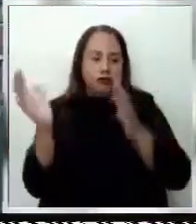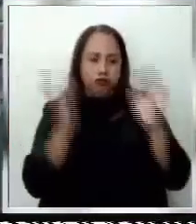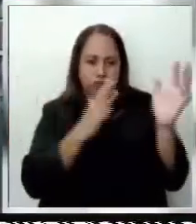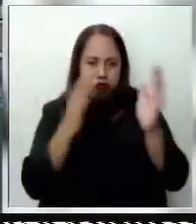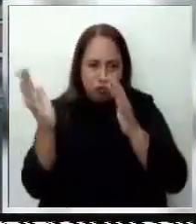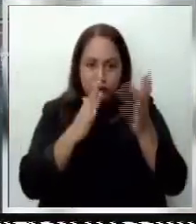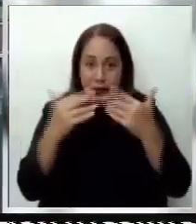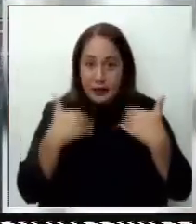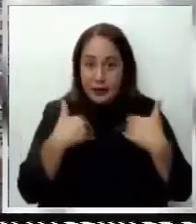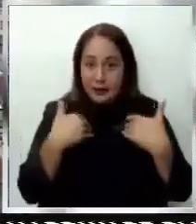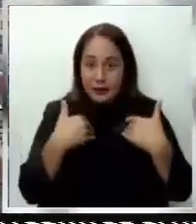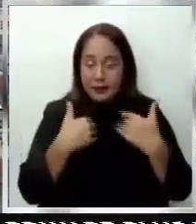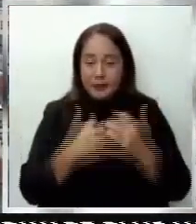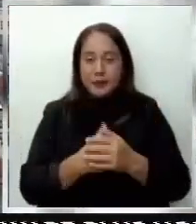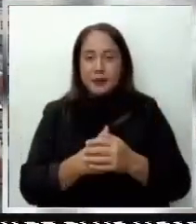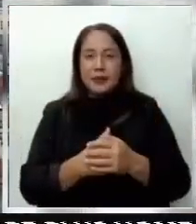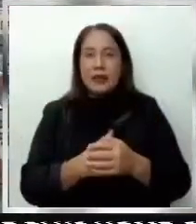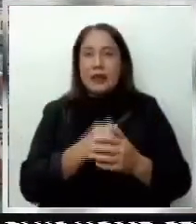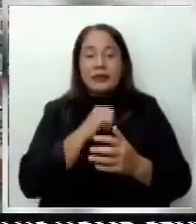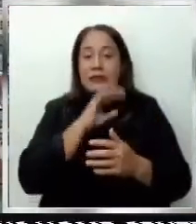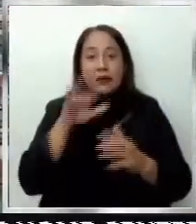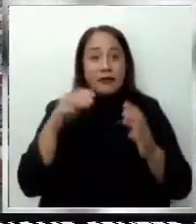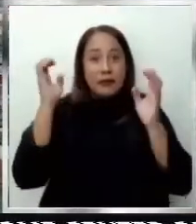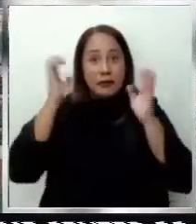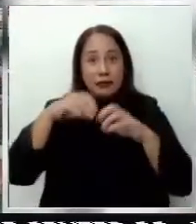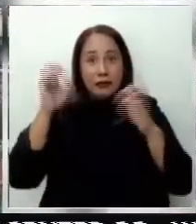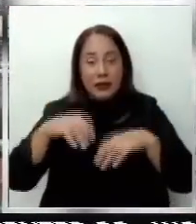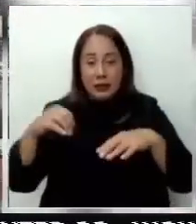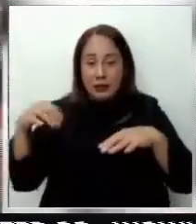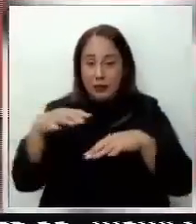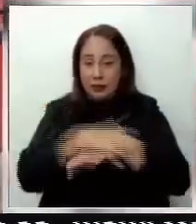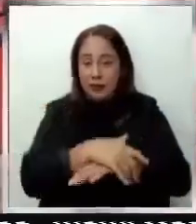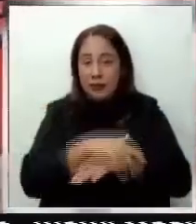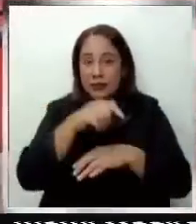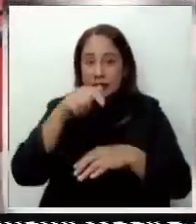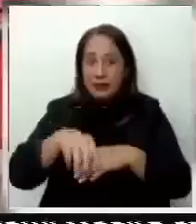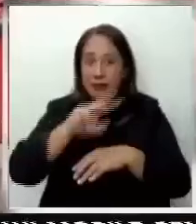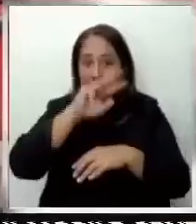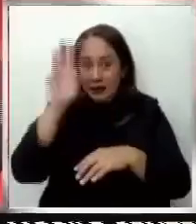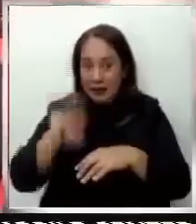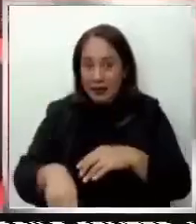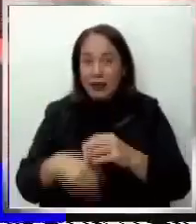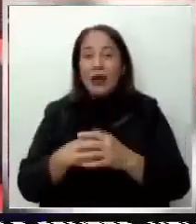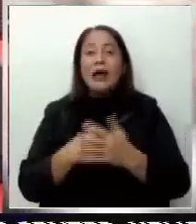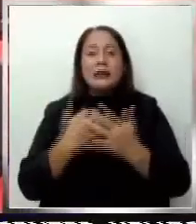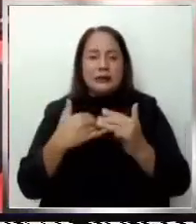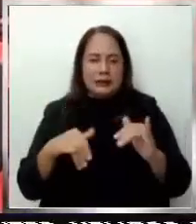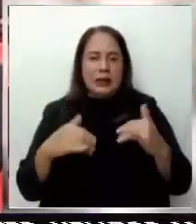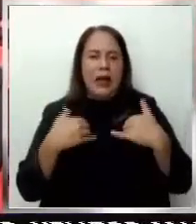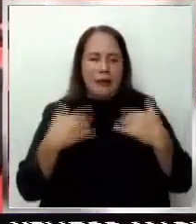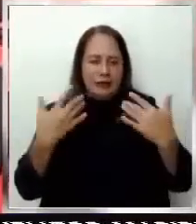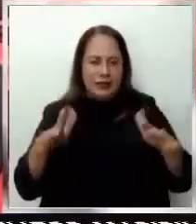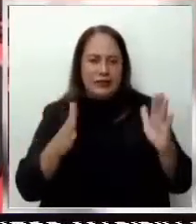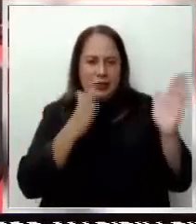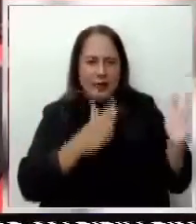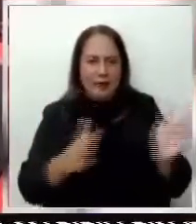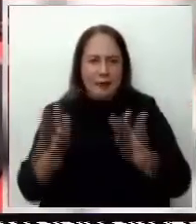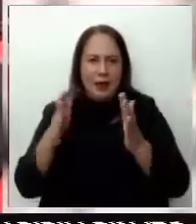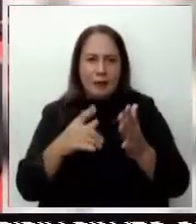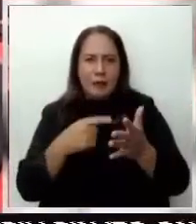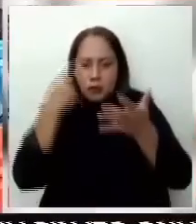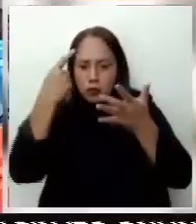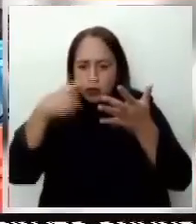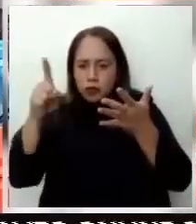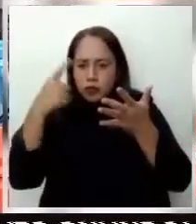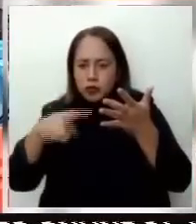Bagaman hindi inaasahan ang direktang epekto ng bagyo sa Metro Manila, nakalatag na para maimbentaryo ang mga